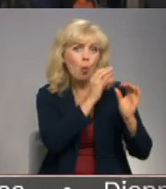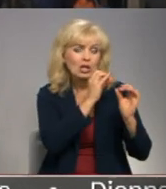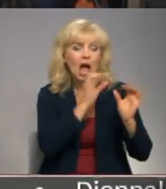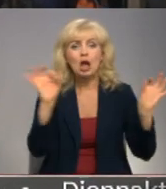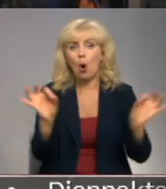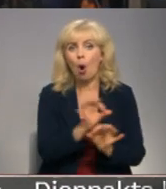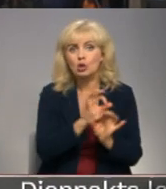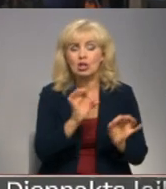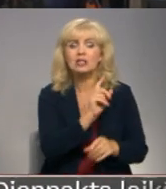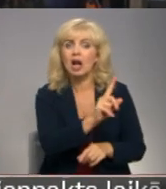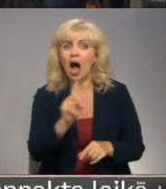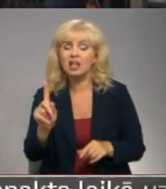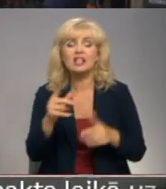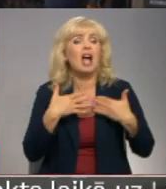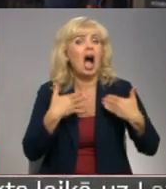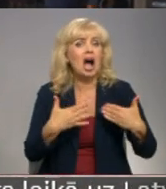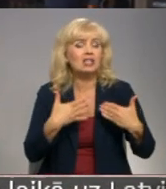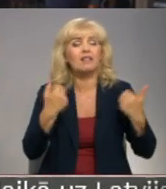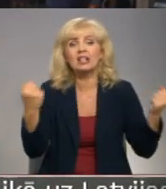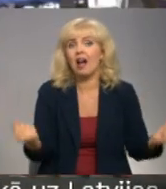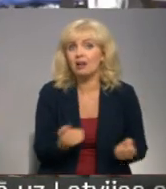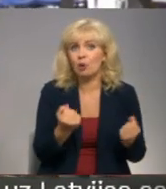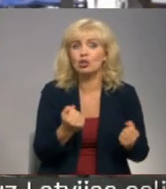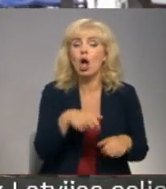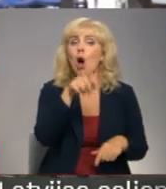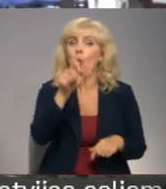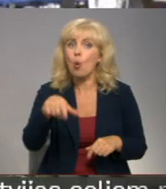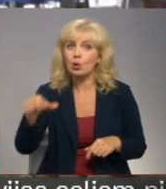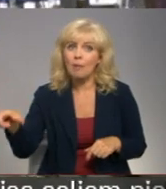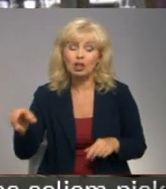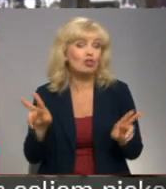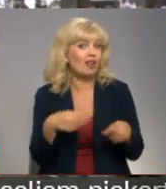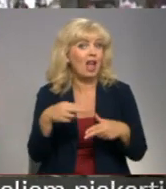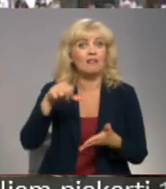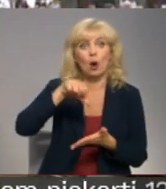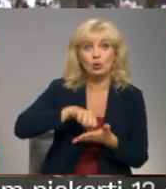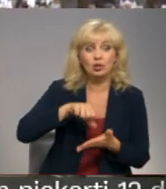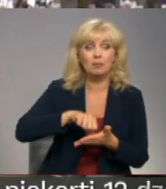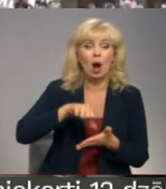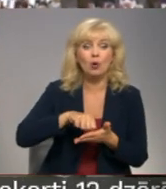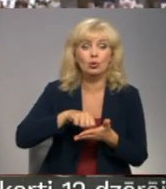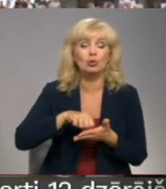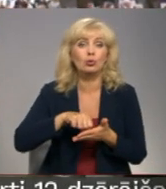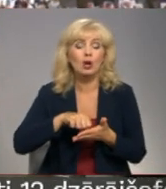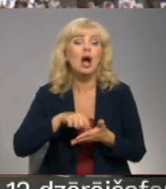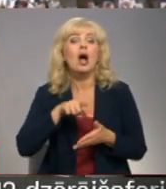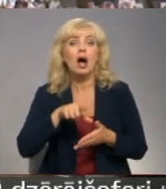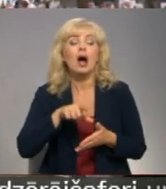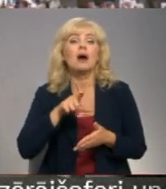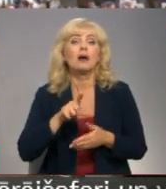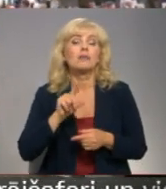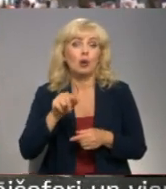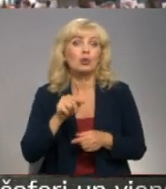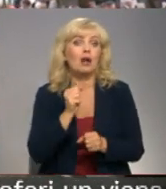no tiem aktīvi darbojas arī kādreizējie kurmenieši. Ja nebūtu jāuzstājās, braukt tāpatās. Ja būtu jāstrādā,